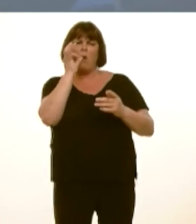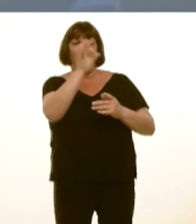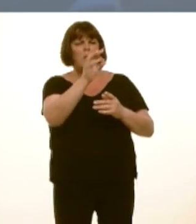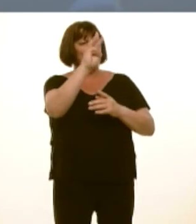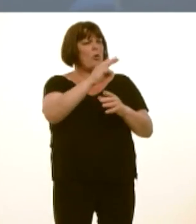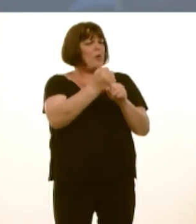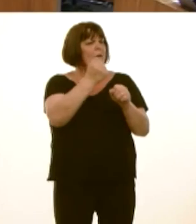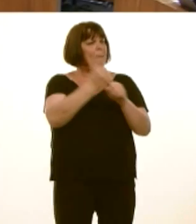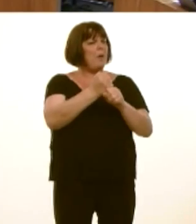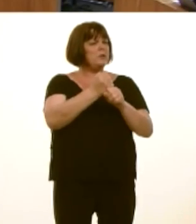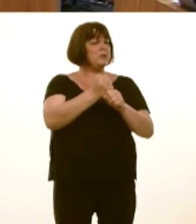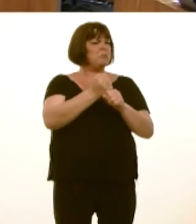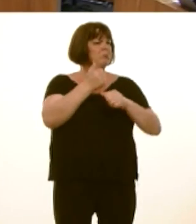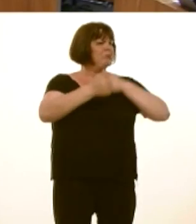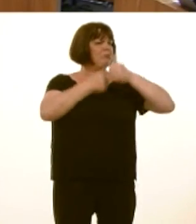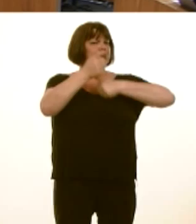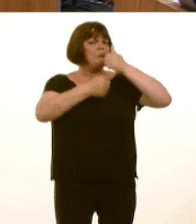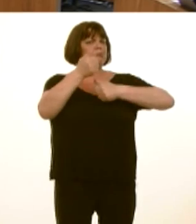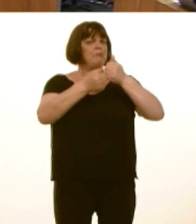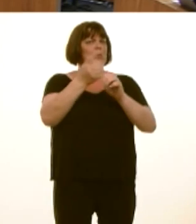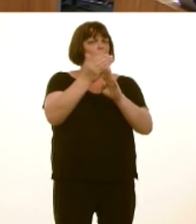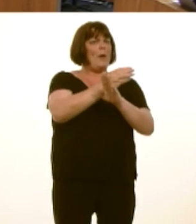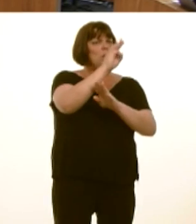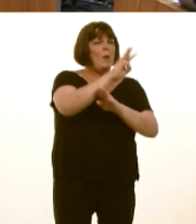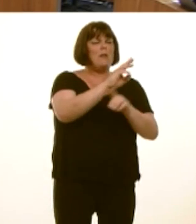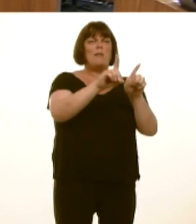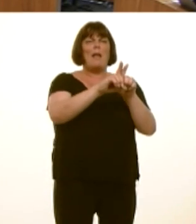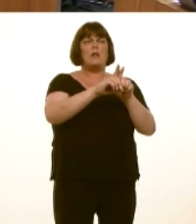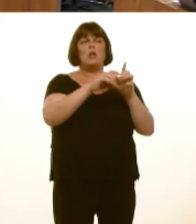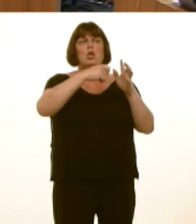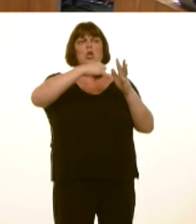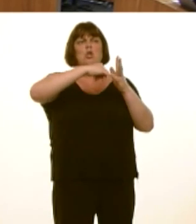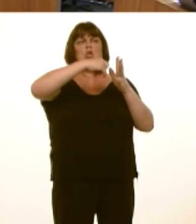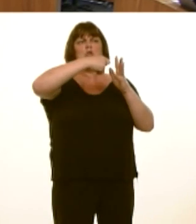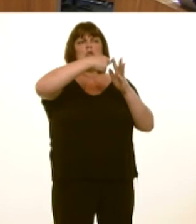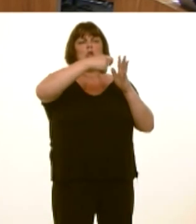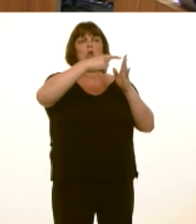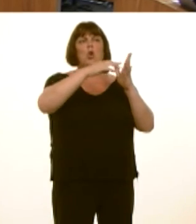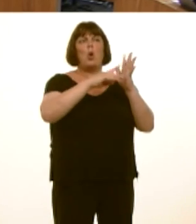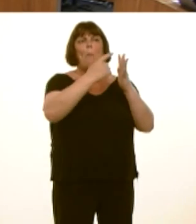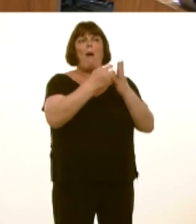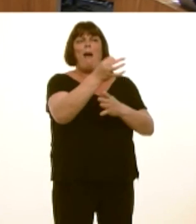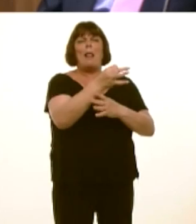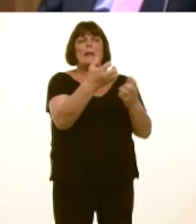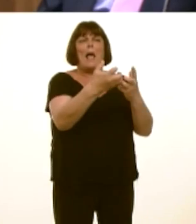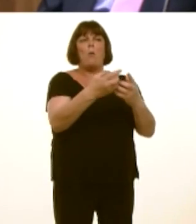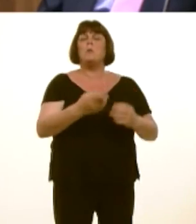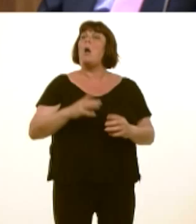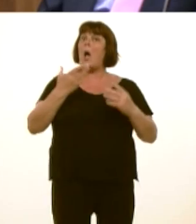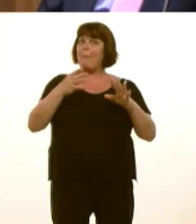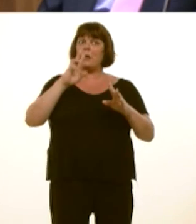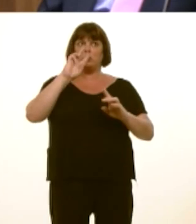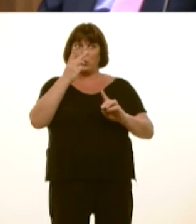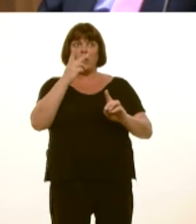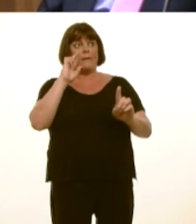rwyddo llefydd fel Ynys Gomer? Wel, wedi bod i Sgomer dwywaith. O'n i ar yr Ynys tua 2 mlynedd yn ôl ysgofiau. Oedd yna